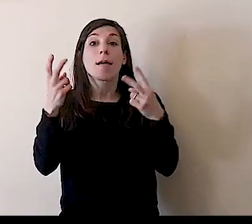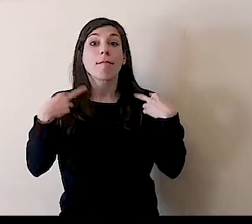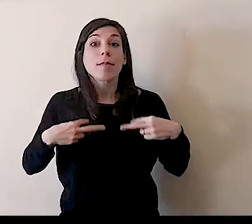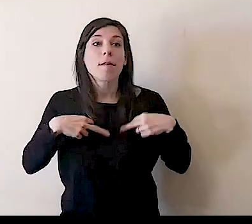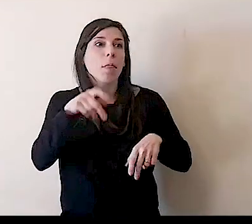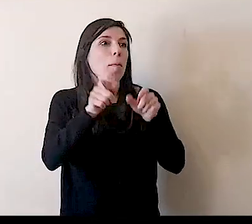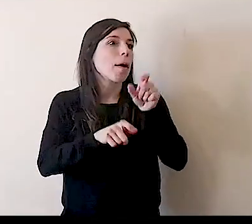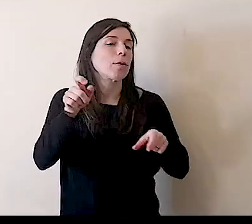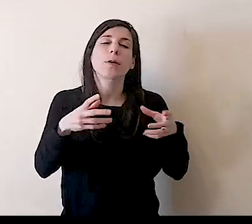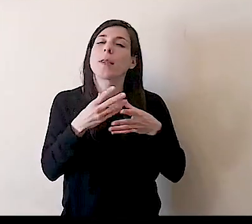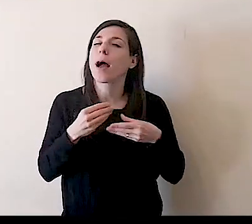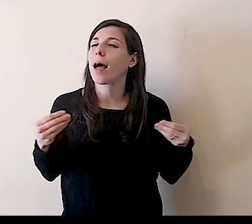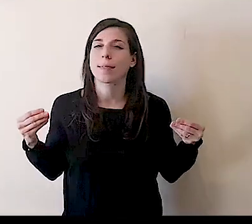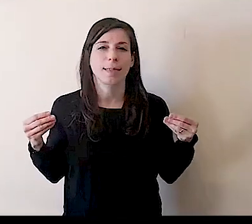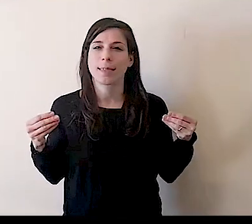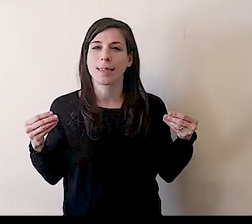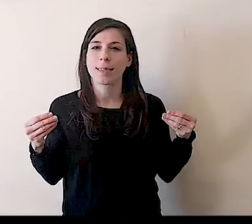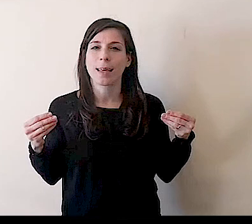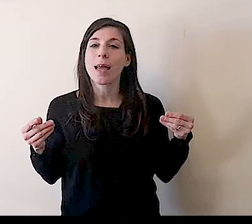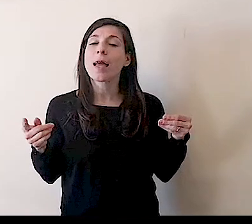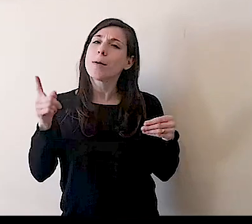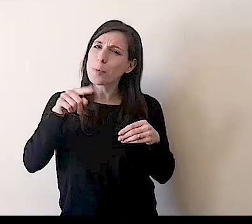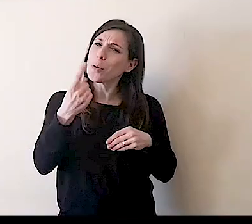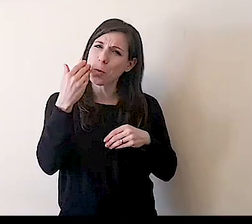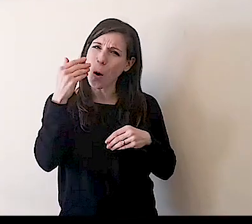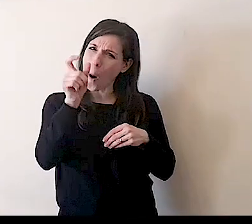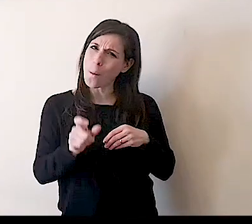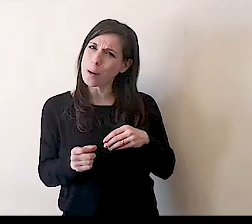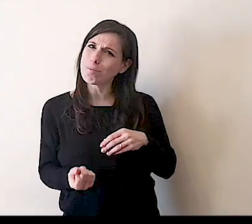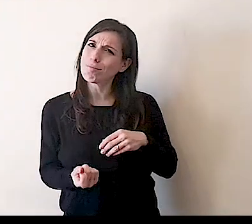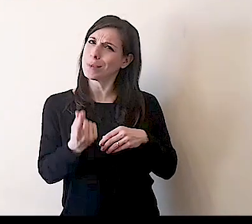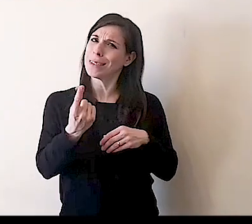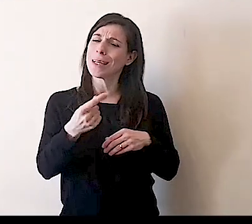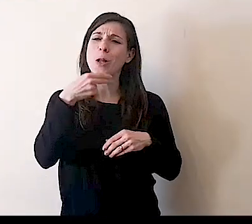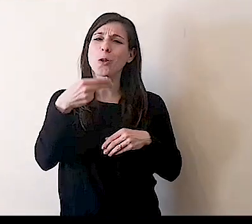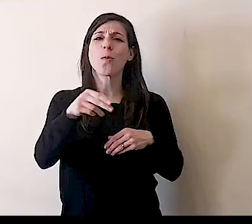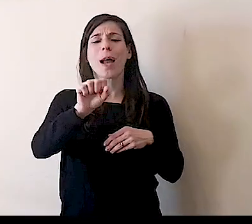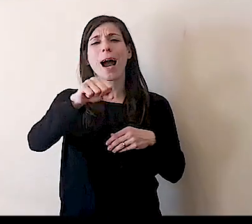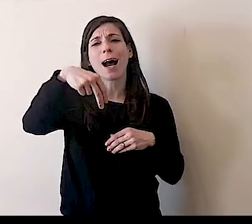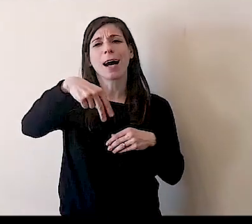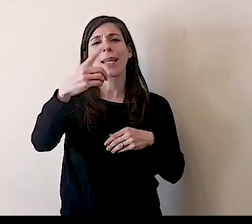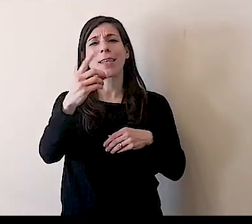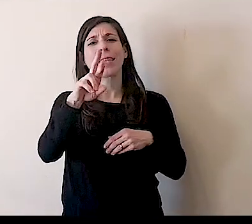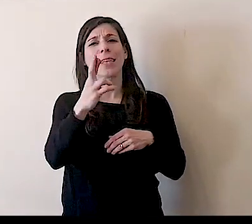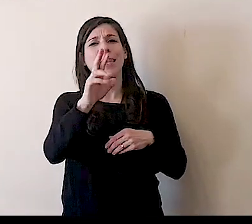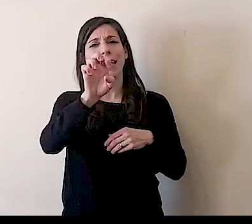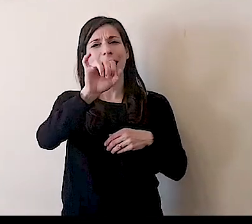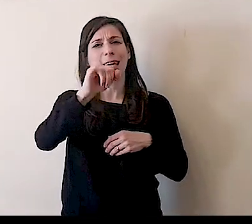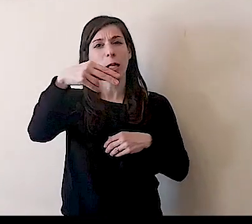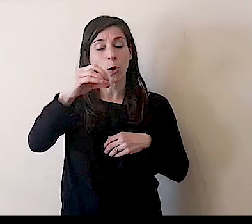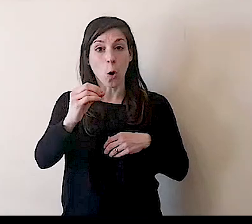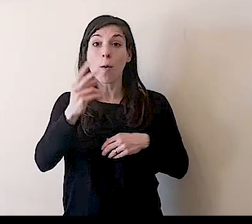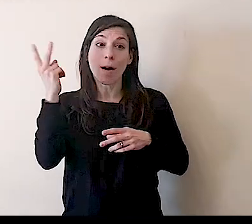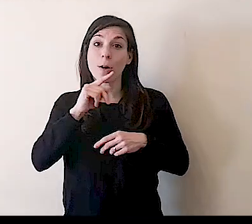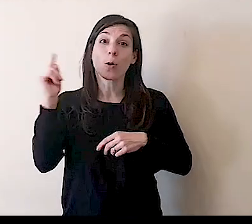tante persone e tra queste c'era anche un uomo che si chiamava andreino anzi come